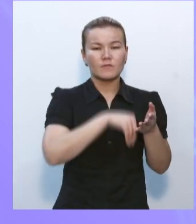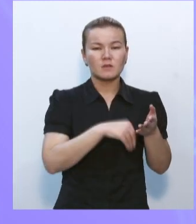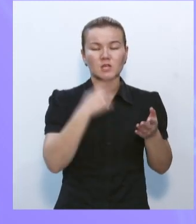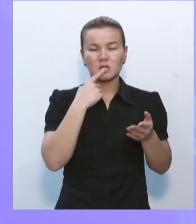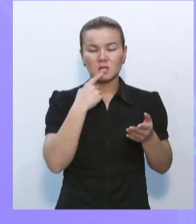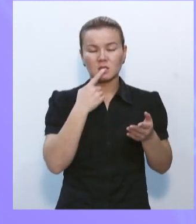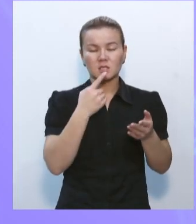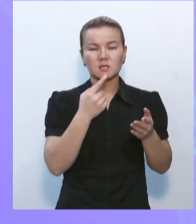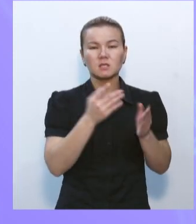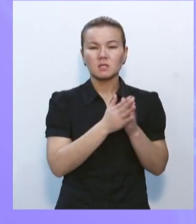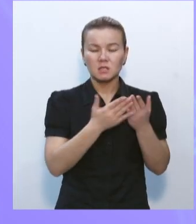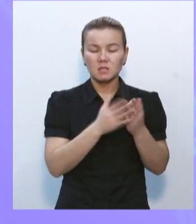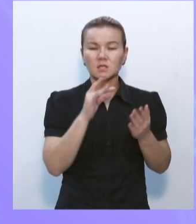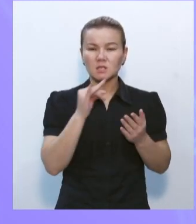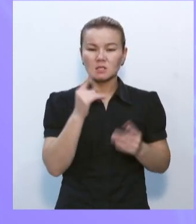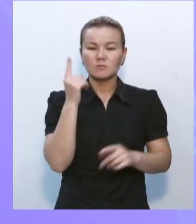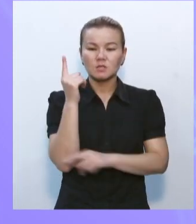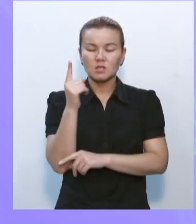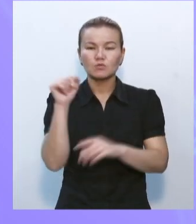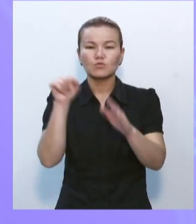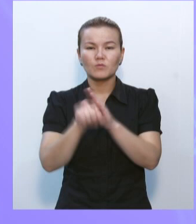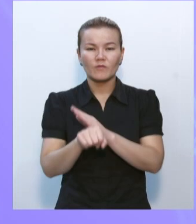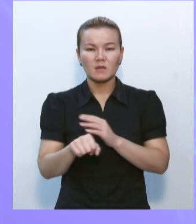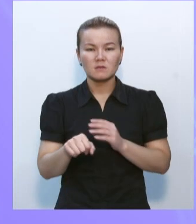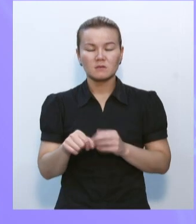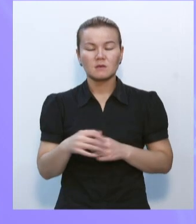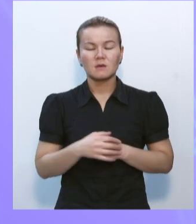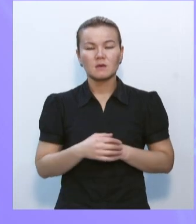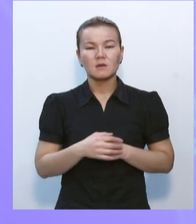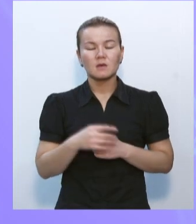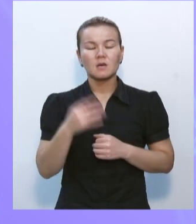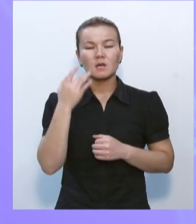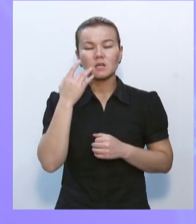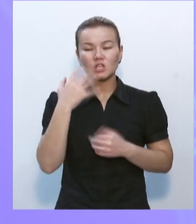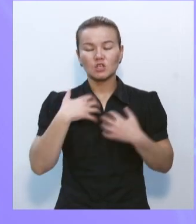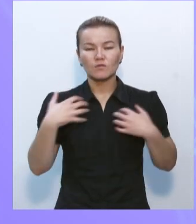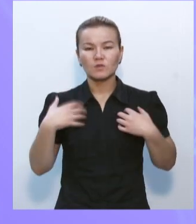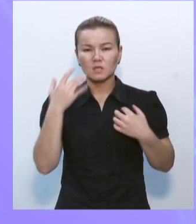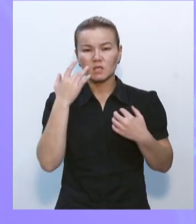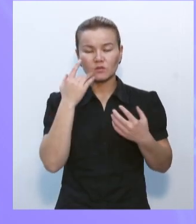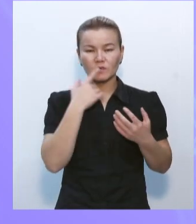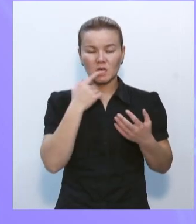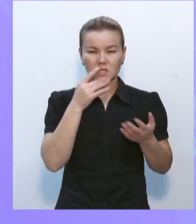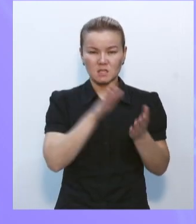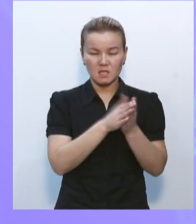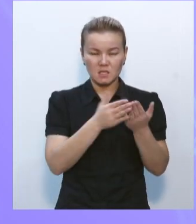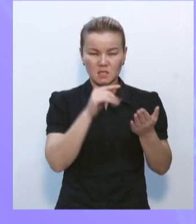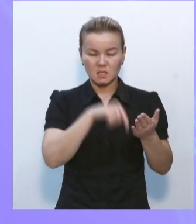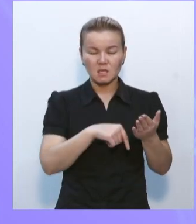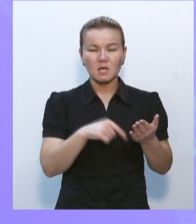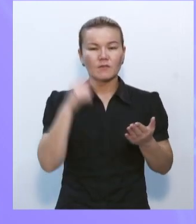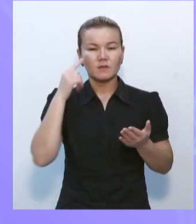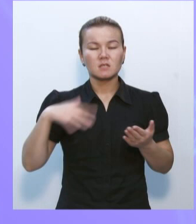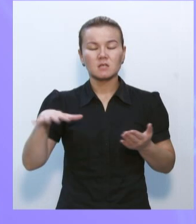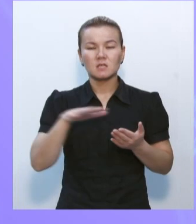аңчылыкка тыюу салынган. Кызыл китепке кирген жаныбарларды Кыргызстандын ар бир